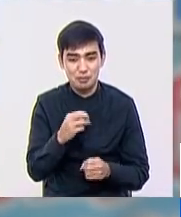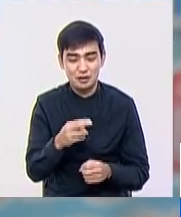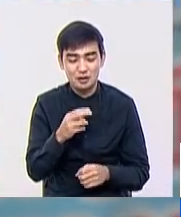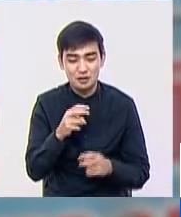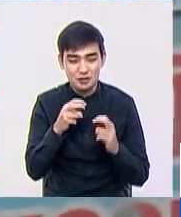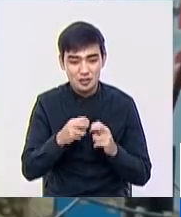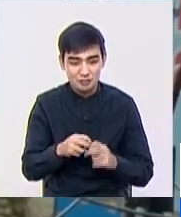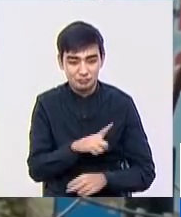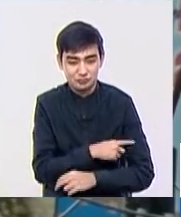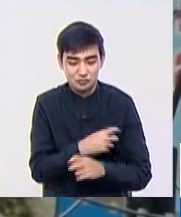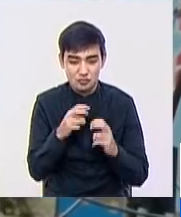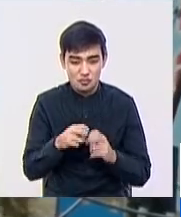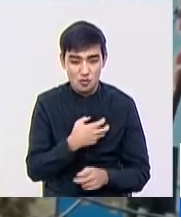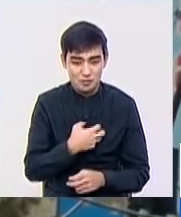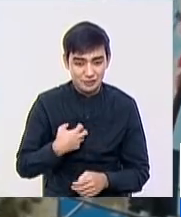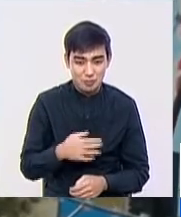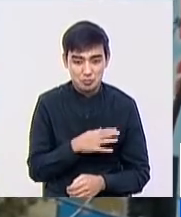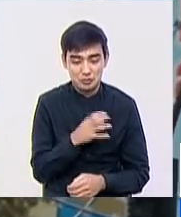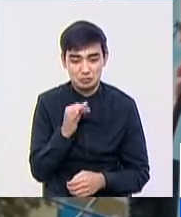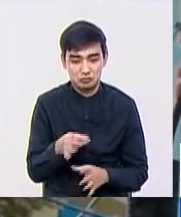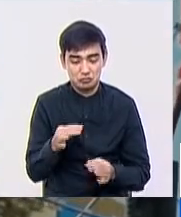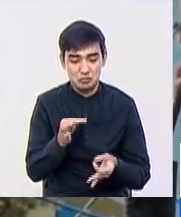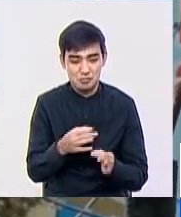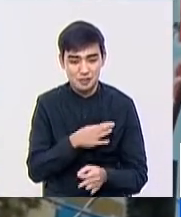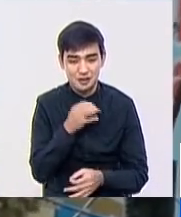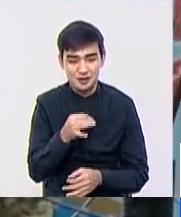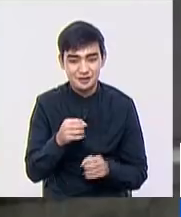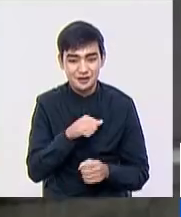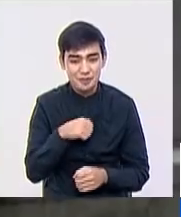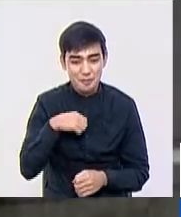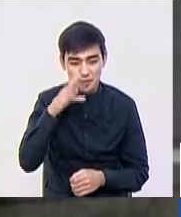комиссияның тексеруінен өткен дейді. Тіпті қауіпсіздік комитетіндегілер өзі